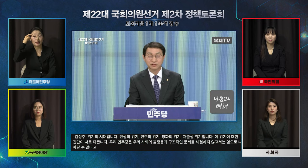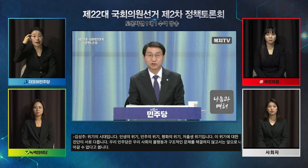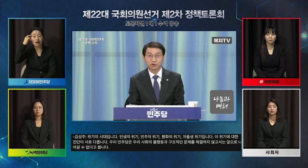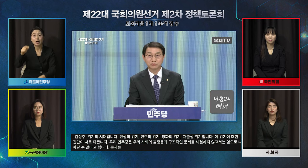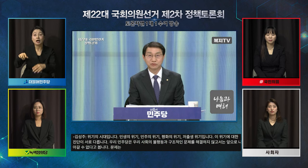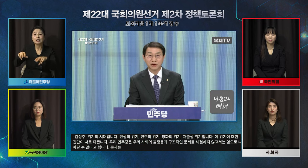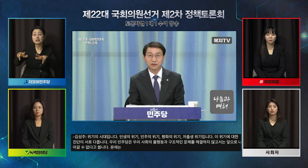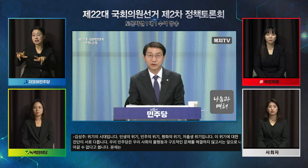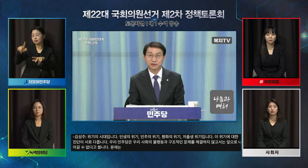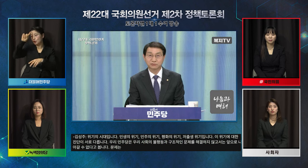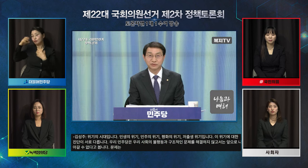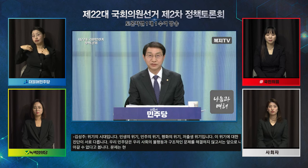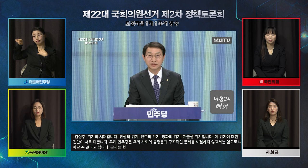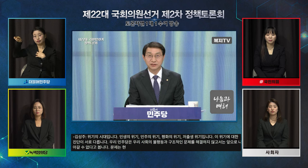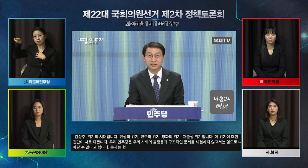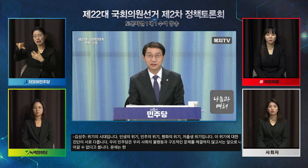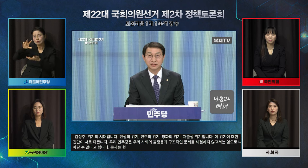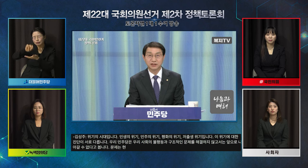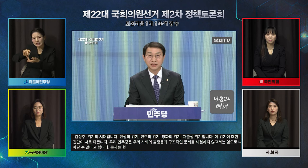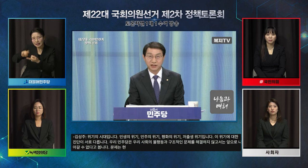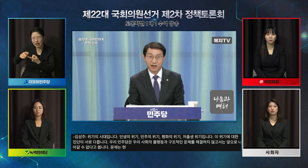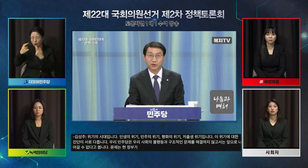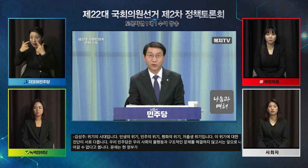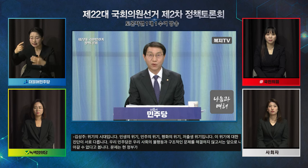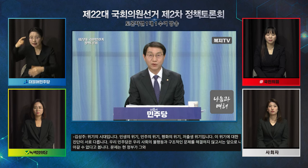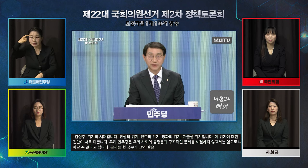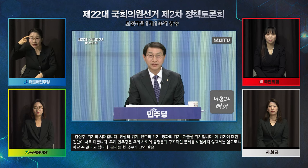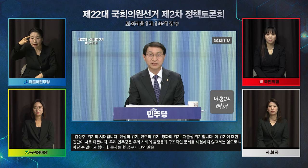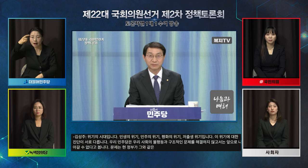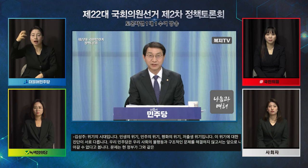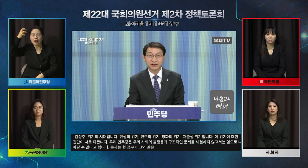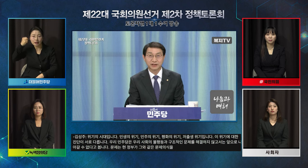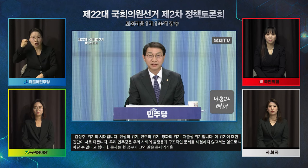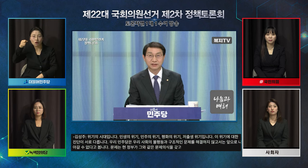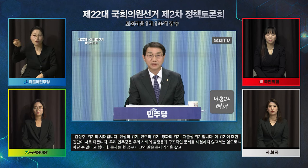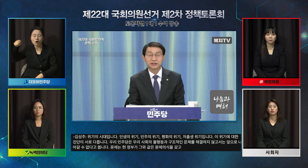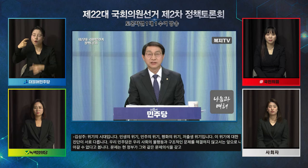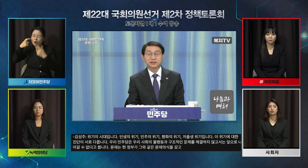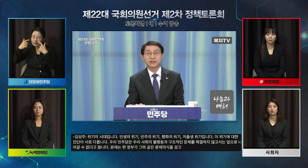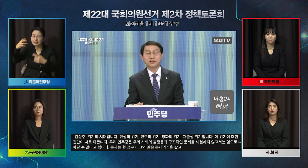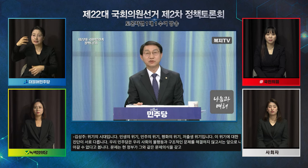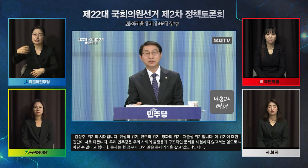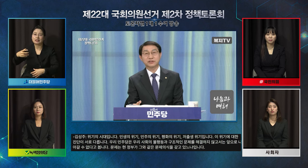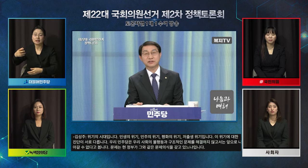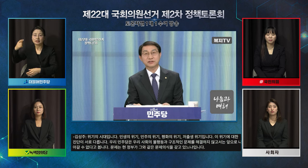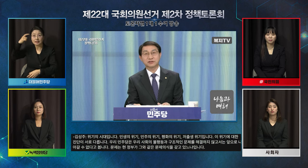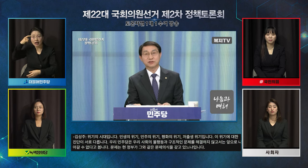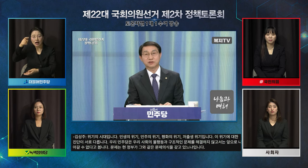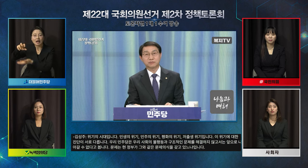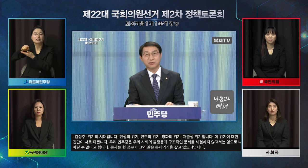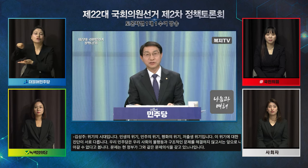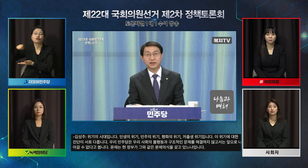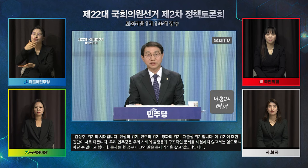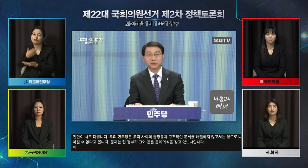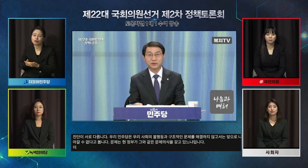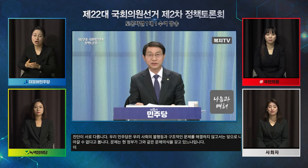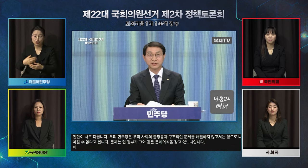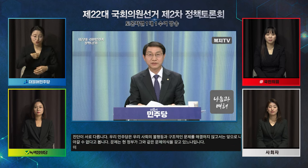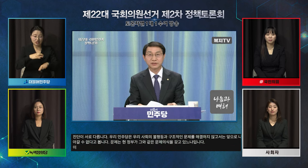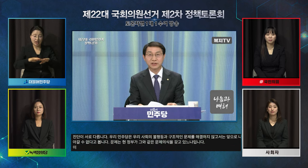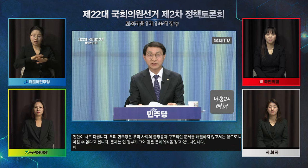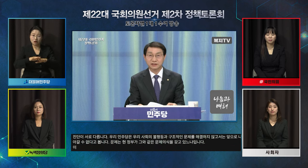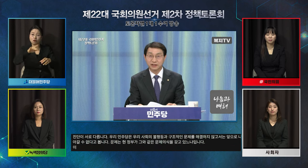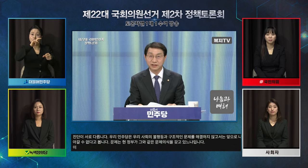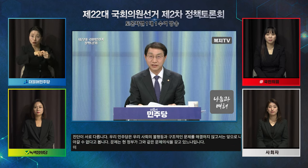현 정부가 그와 같은 문제의식을 갖고 있느냐입니다. 이 위기에서 벗어나기